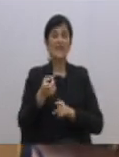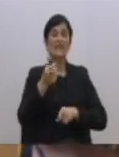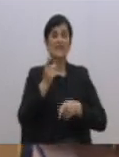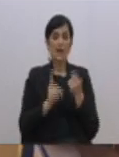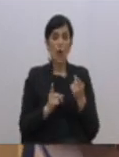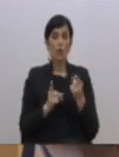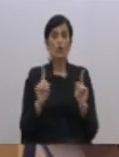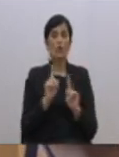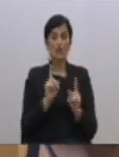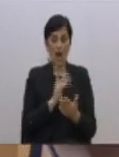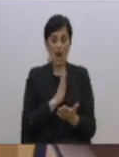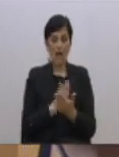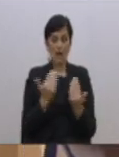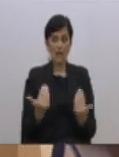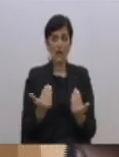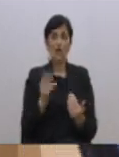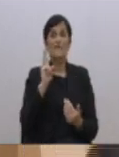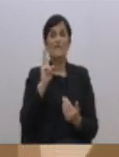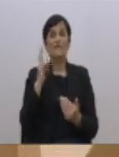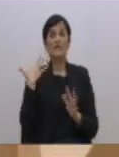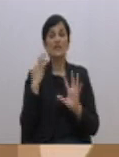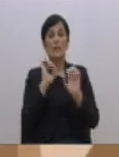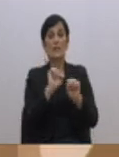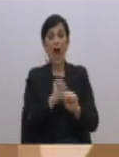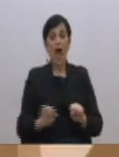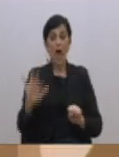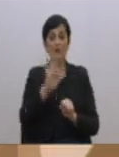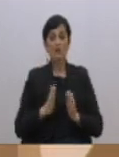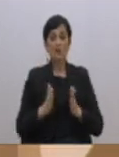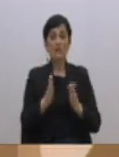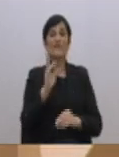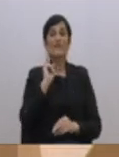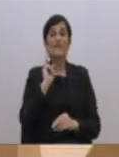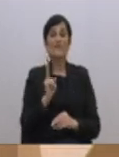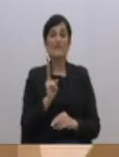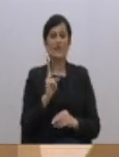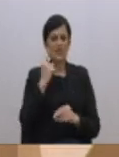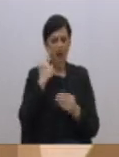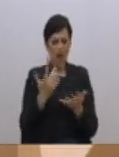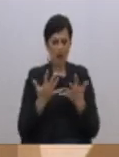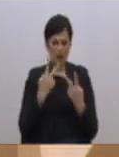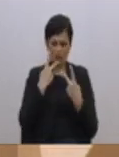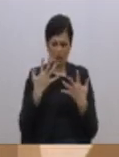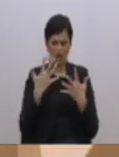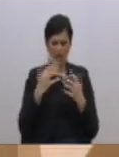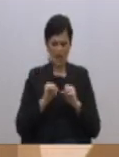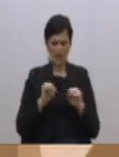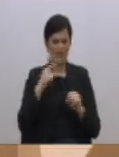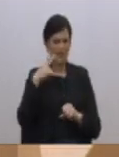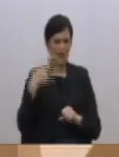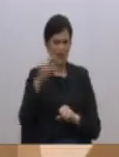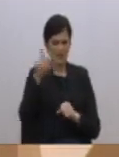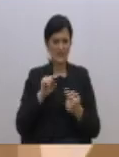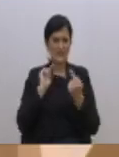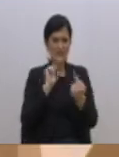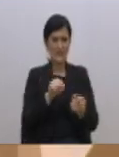რეალურად რა ხდება, ვინ არის მომხრე ევროპული გზის და ვინ მიდის აშკარად ესე თავხედურად ამ ყველაფრის წინააღმდეგ.